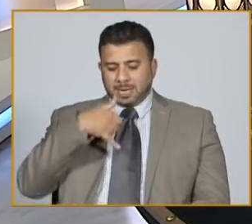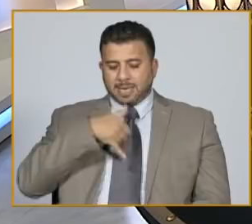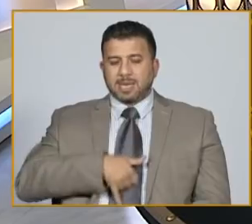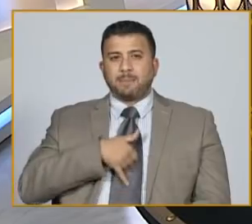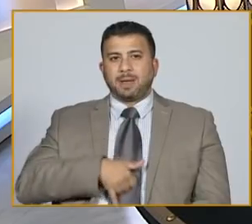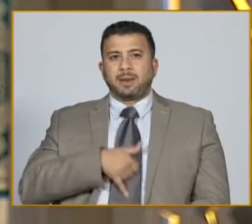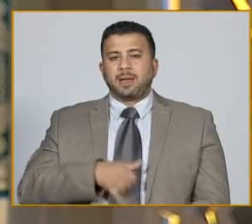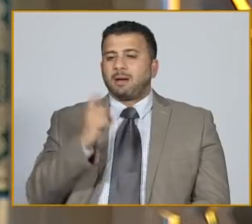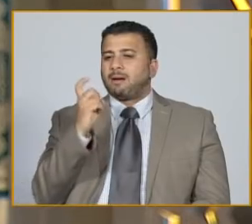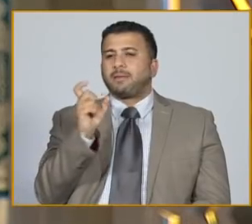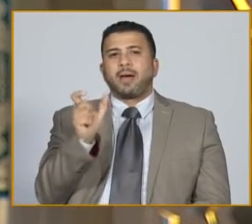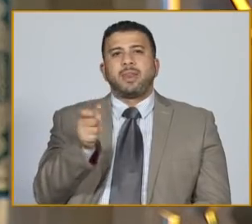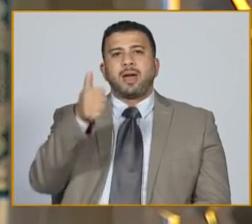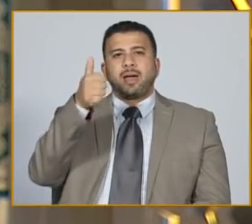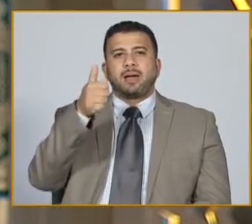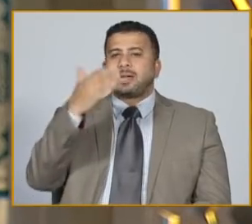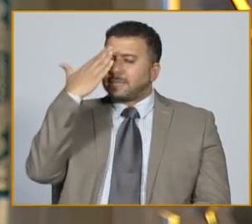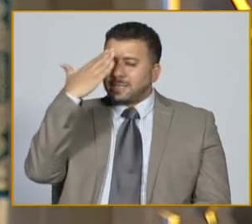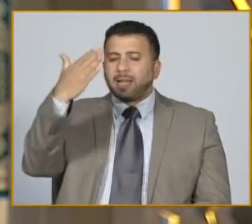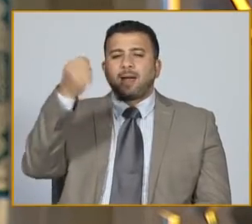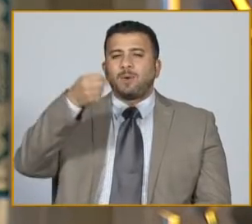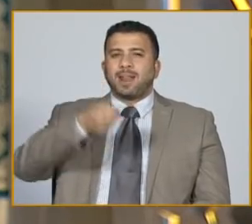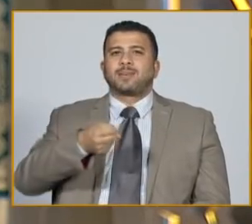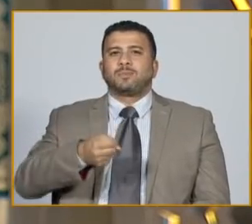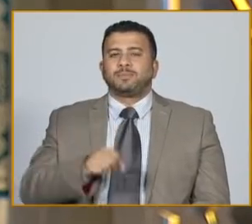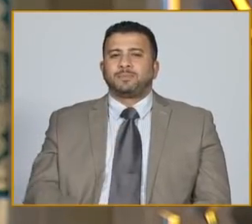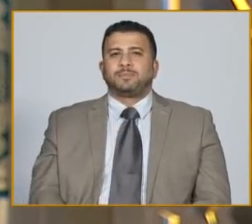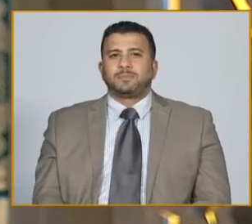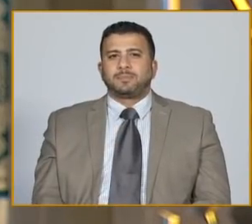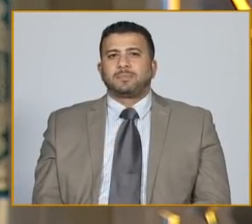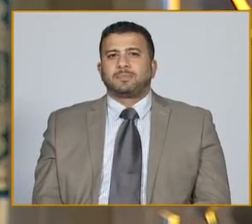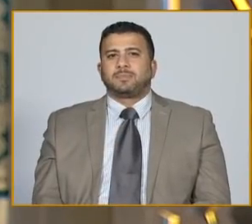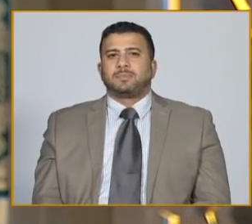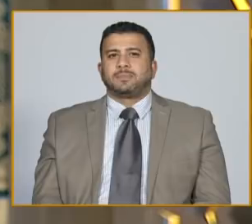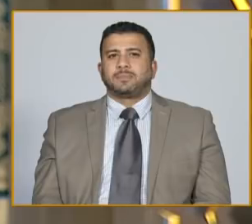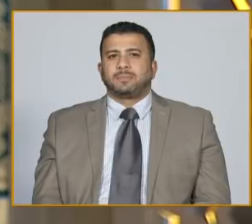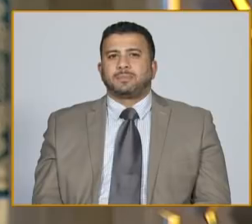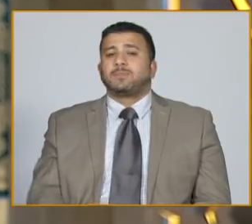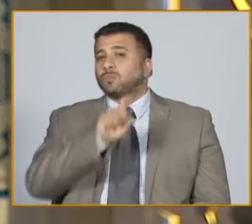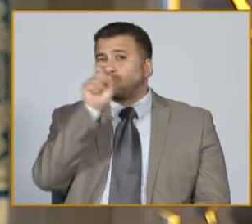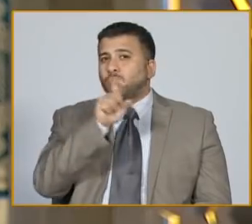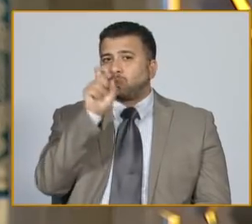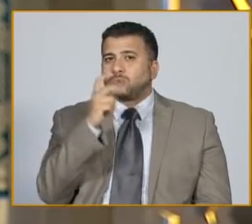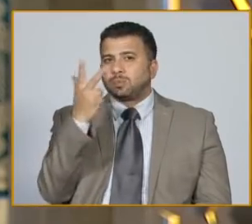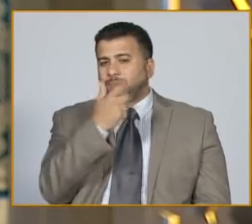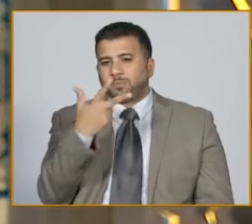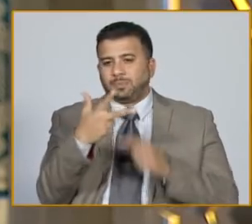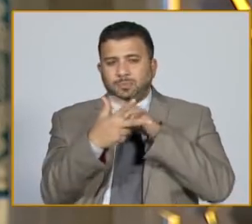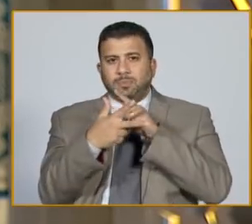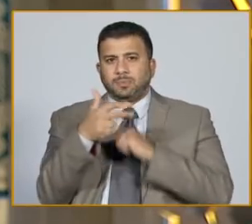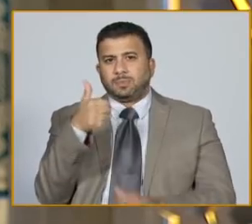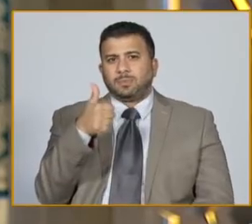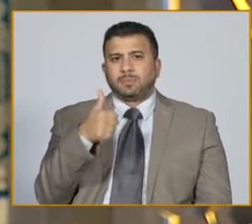رنا. السلام عليكم. وعليكم السلام. عندي 3 أسئلة. السؤال الأول، هل يجوز